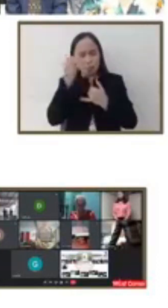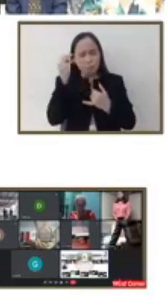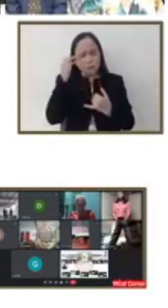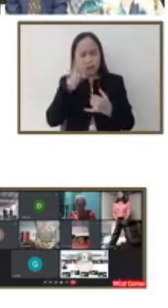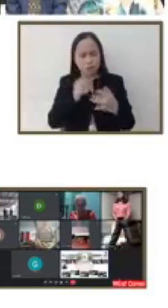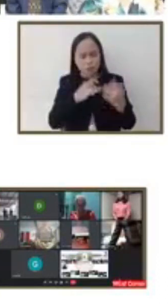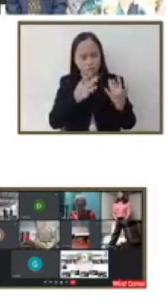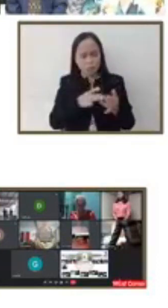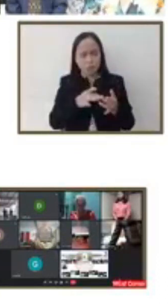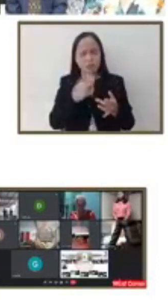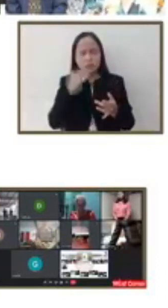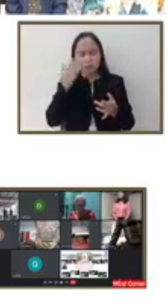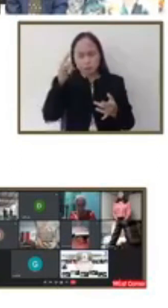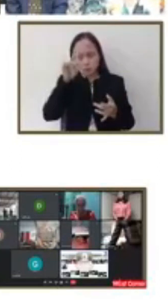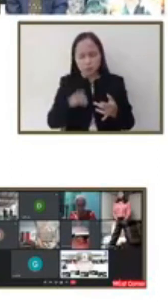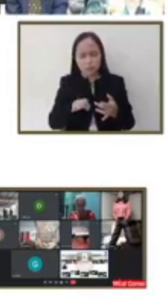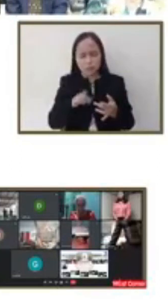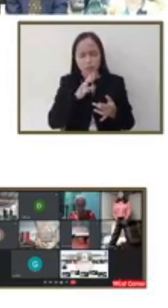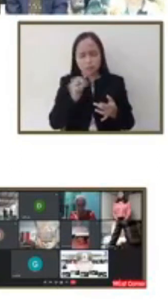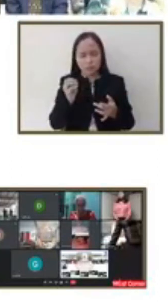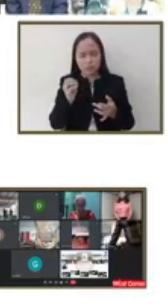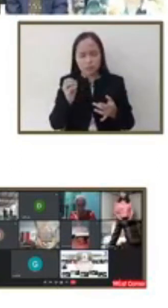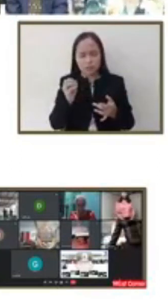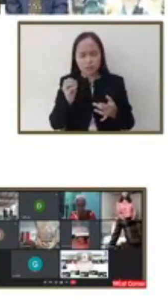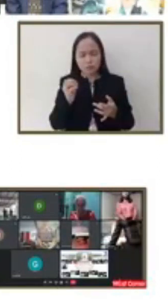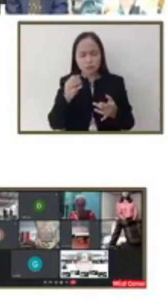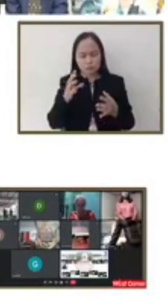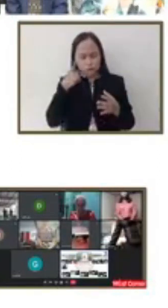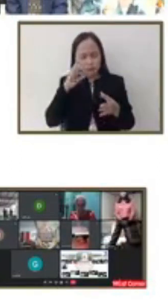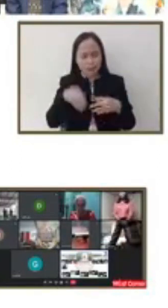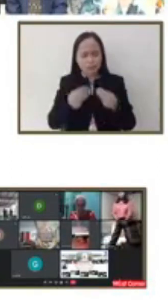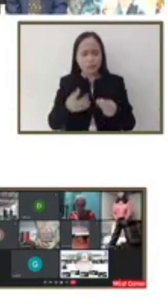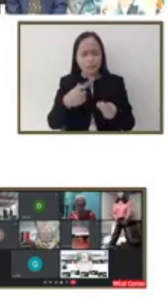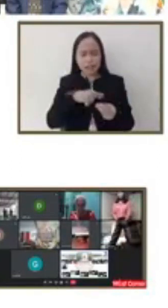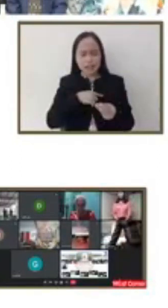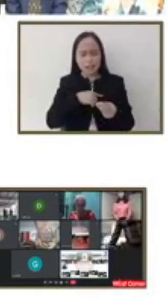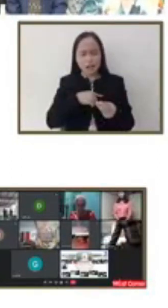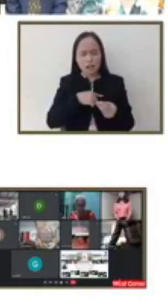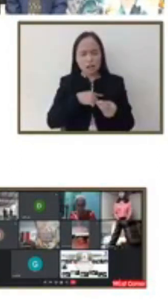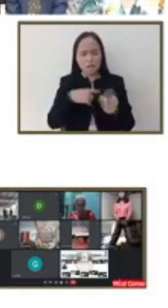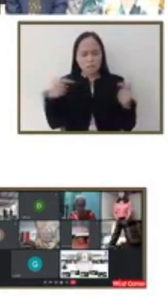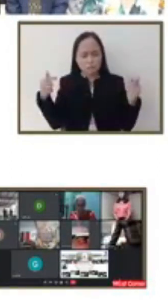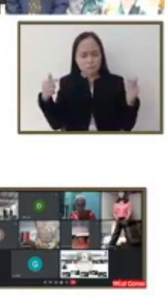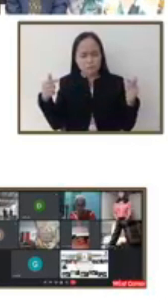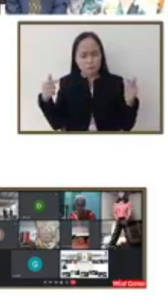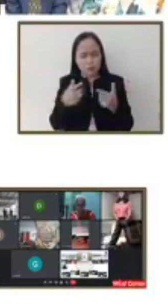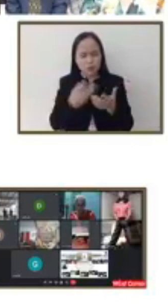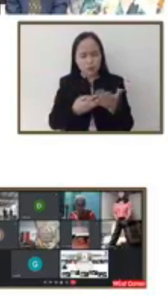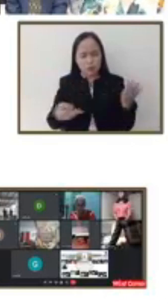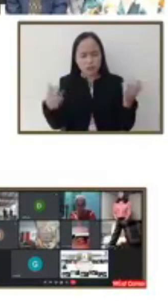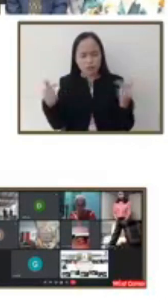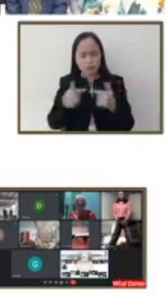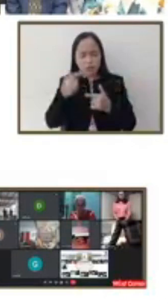aming puso. Salamat, Panginoon, na binibigyan niyo po kami ng panglaban sa corruption po, Panginoon. Pagpalain niyo po